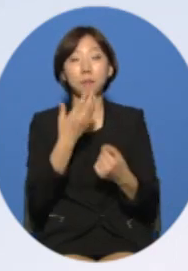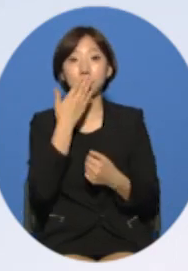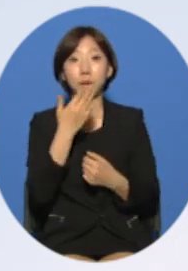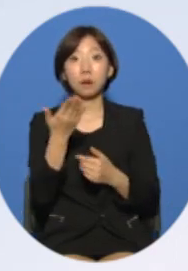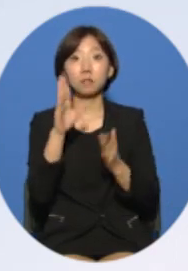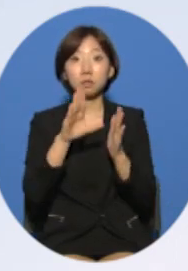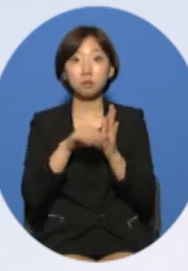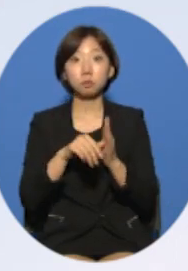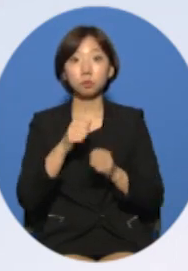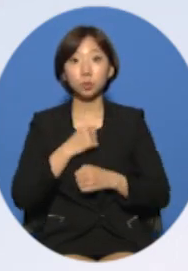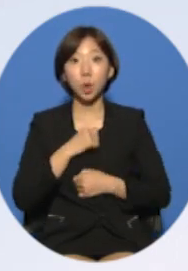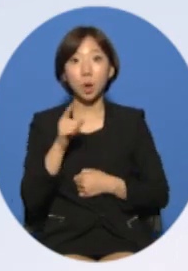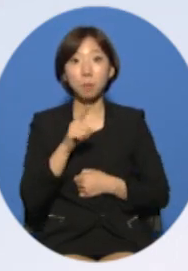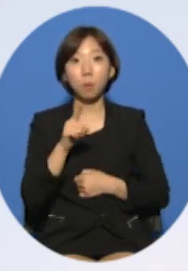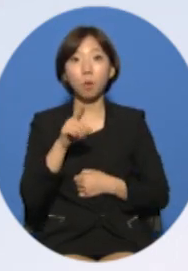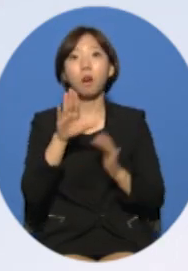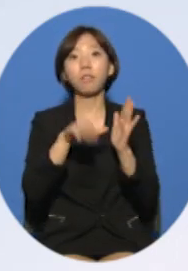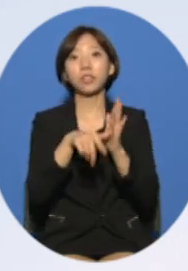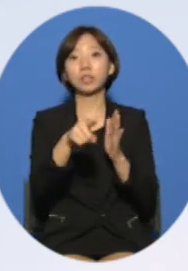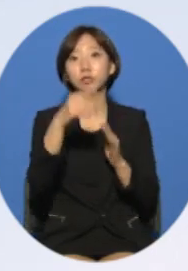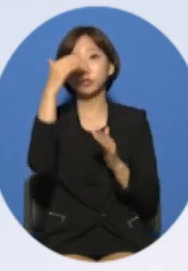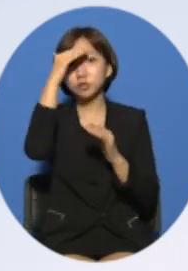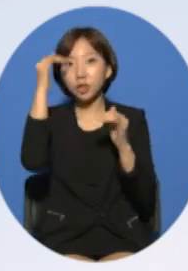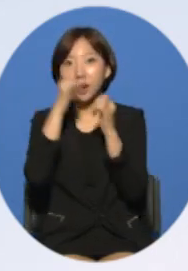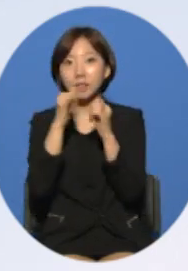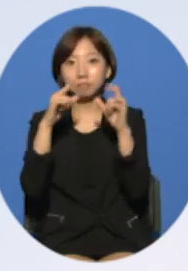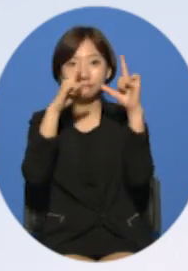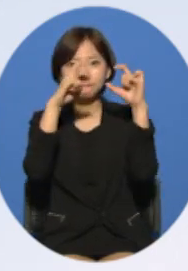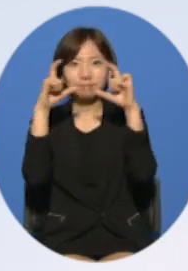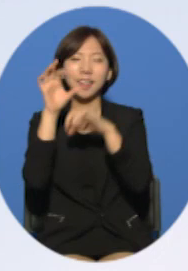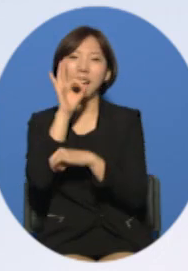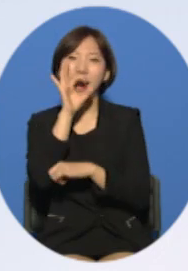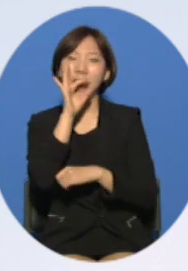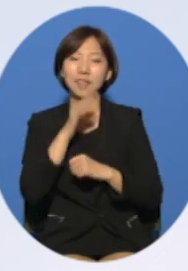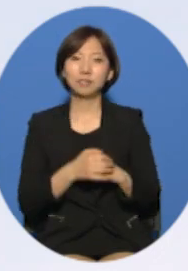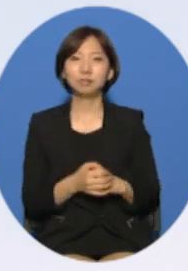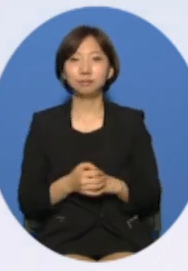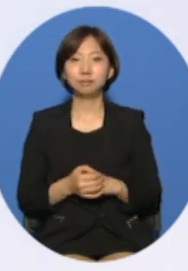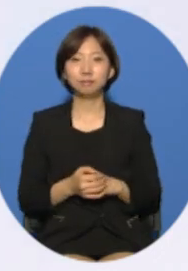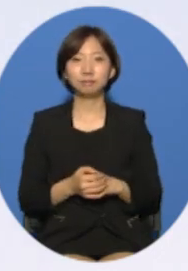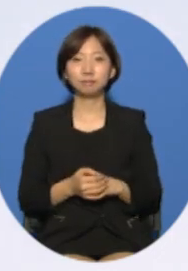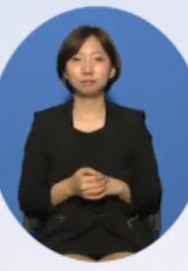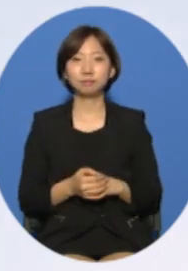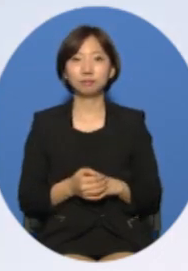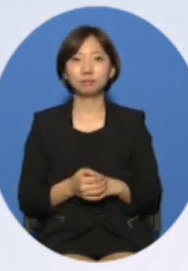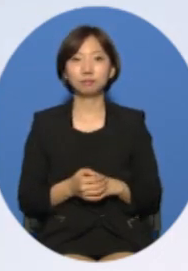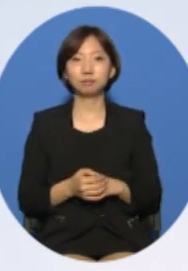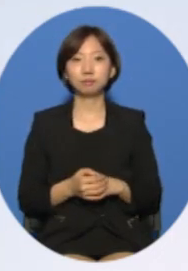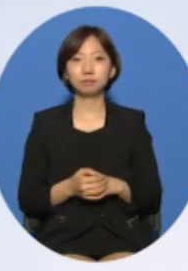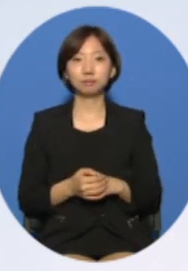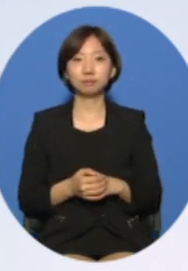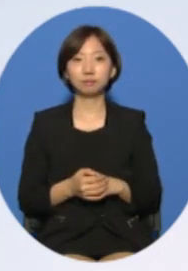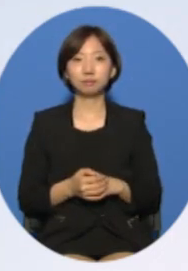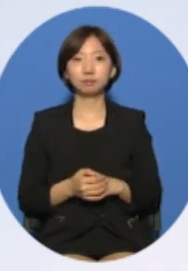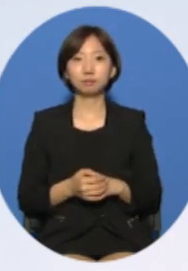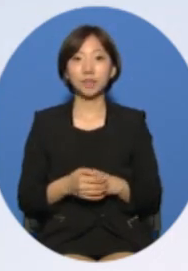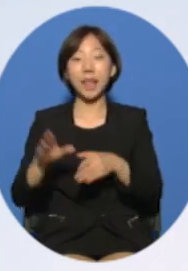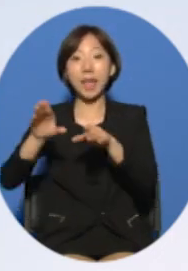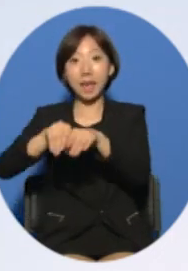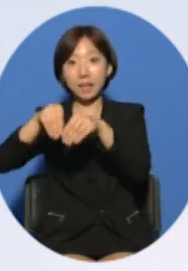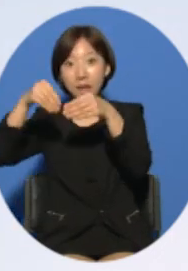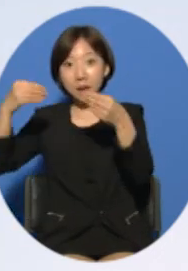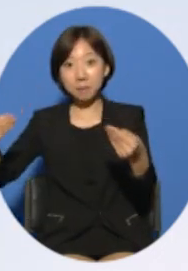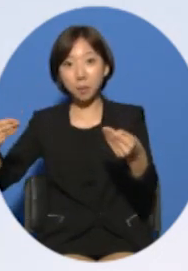예. 촬영은 안 됩니다. 아 그래요? 네. 사진 촬영은 안 돼요. 네. 참고적으로 개표는 모든 과정을 촬영할 수가 있는데